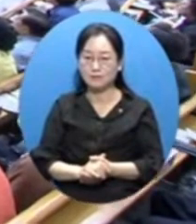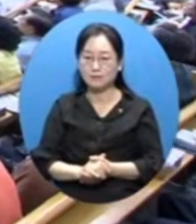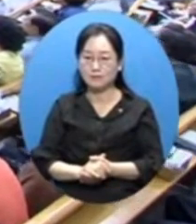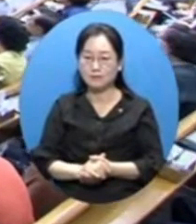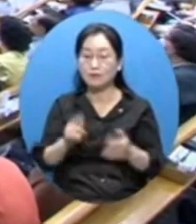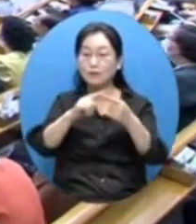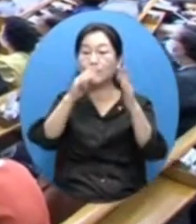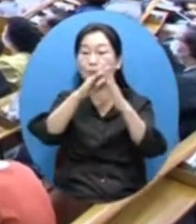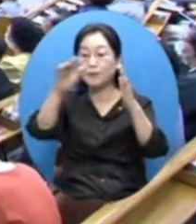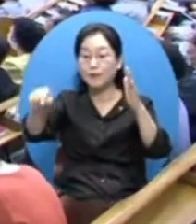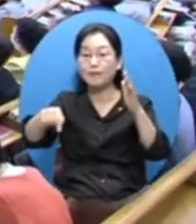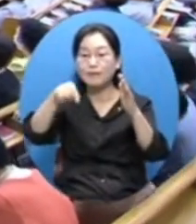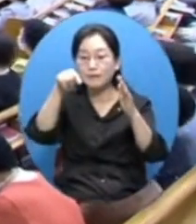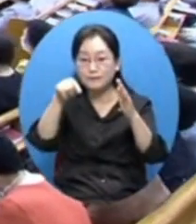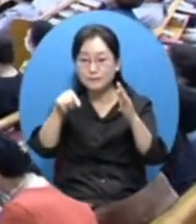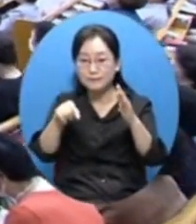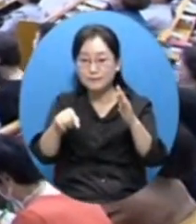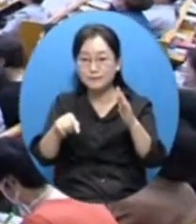교회의